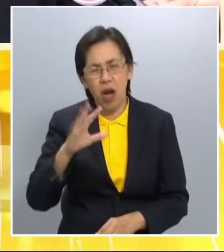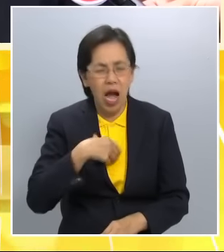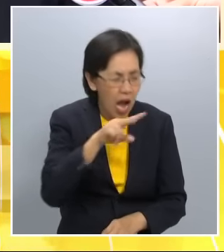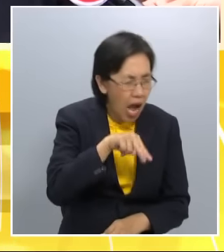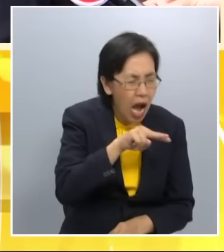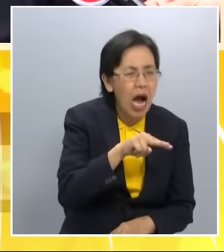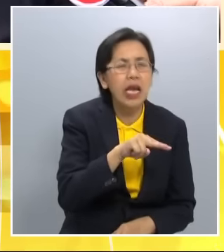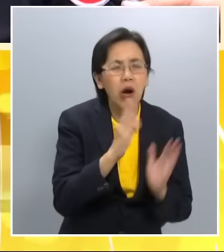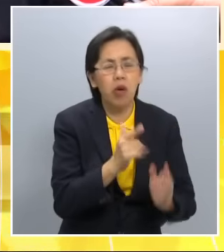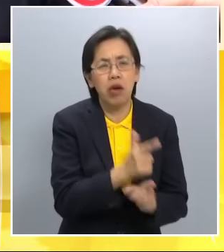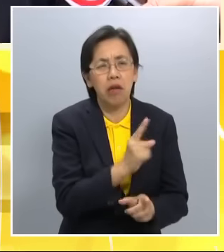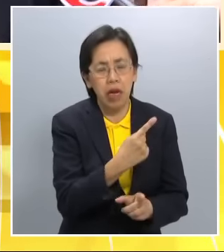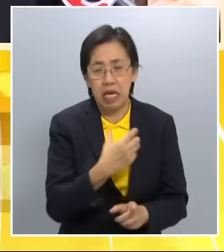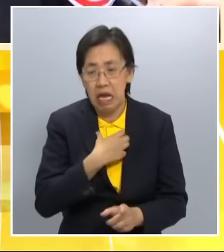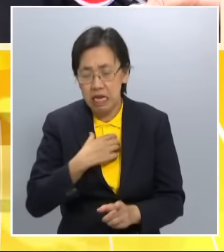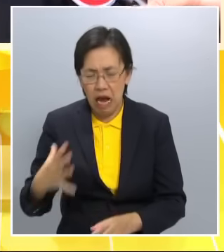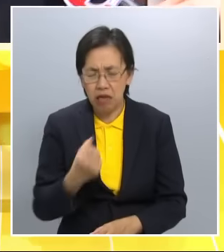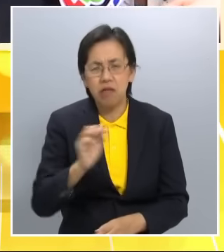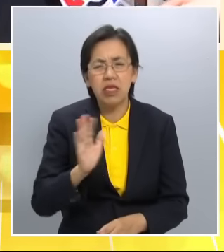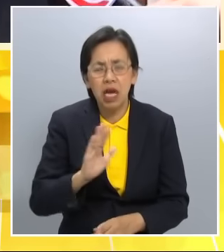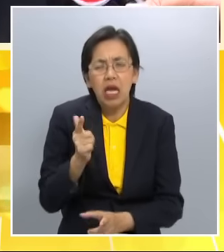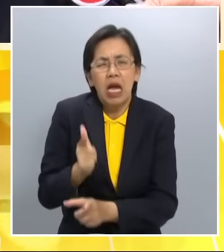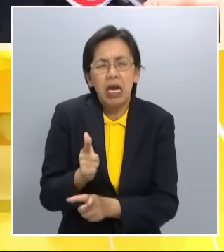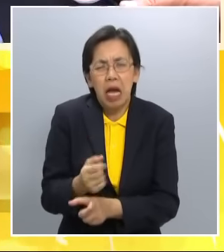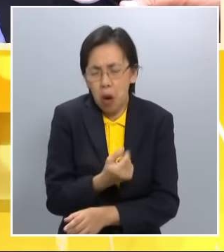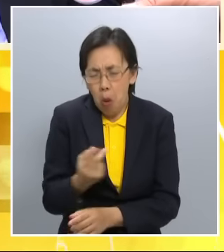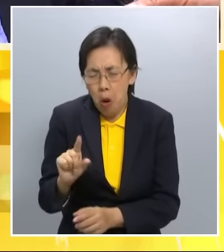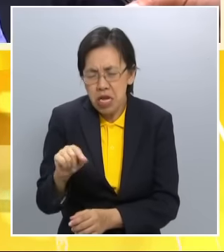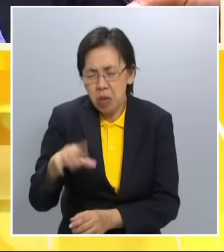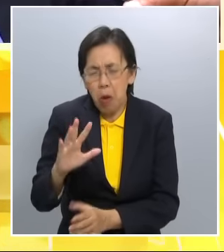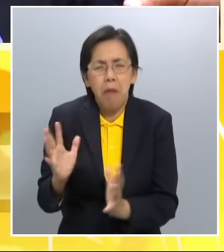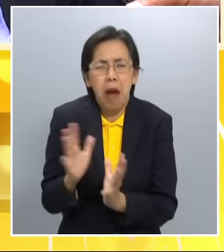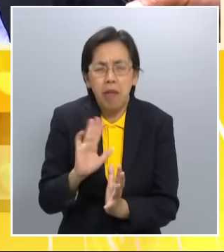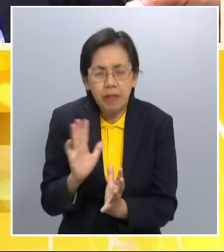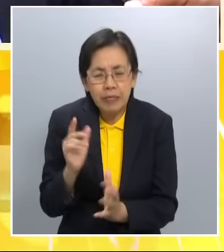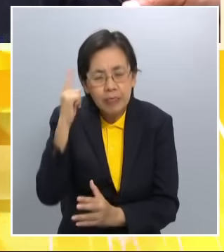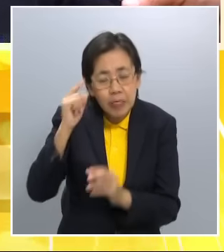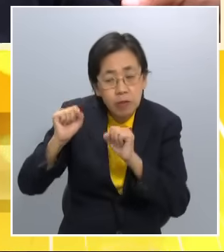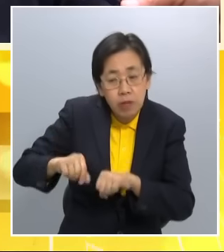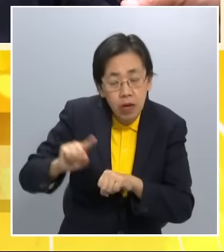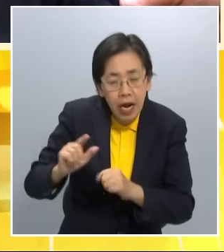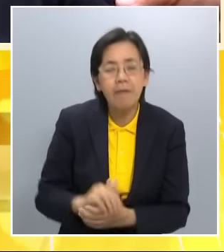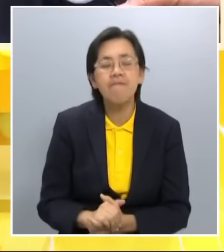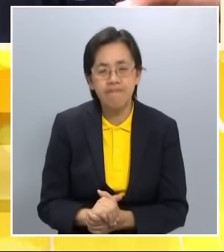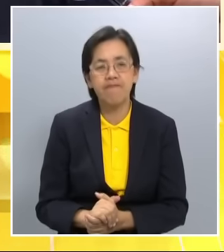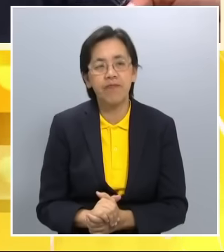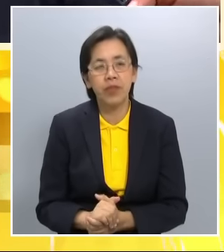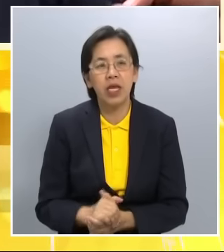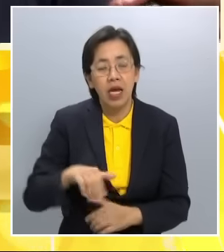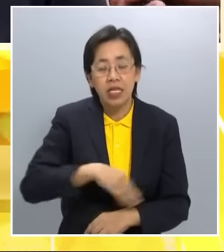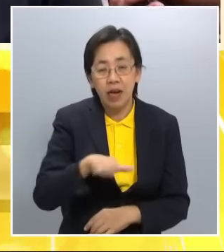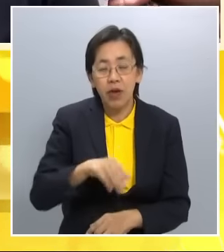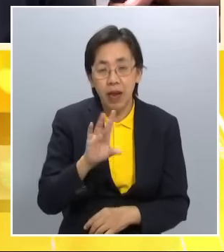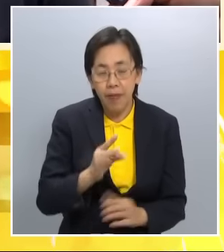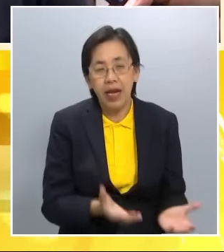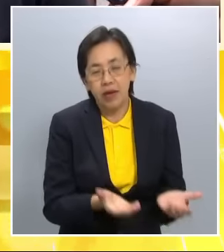ไม่ได้อยากจะยึดมาทั้งหมดและอยากให้แกเลี้ยงในจำนวนที่แกดูแลไหวก็เลยไปจบกันที่ว่าคุณลุงจะได้รับน้องๆคืนทั้งหมด8ตัว